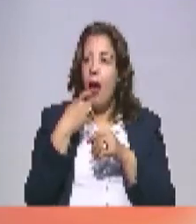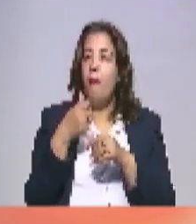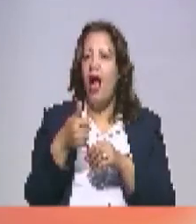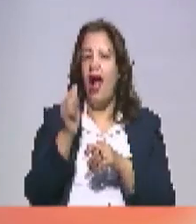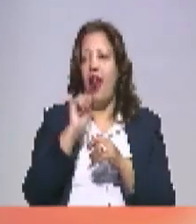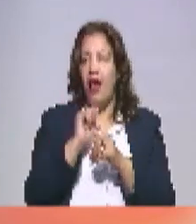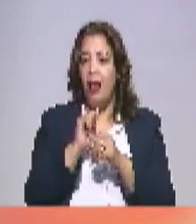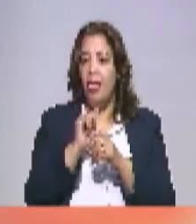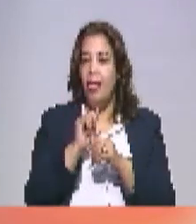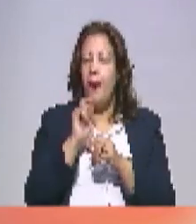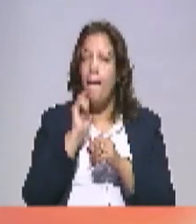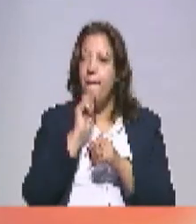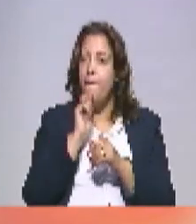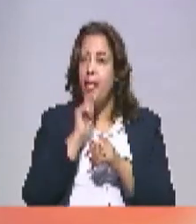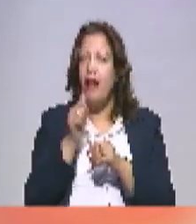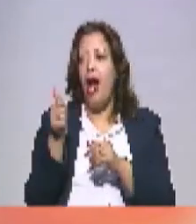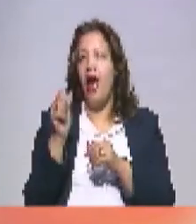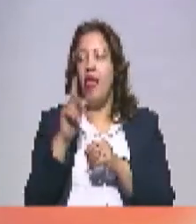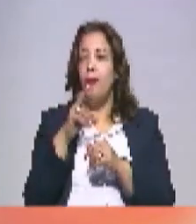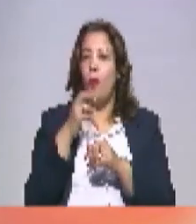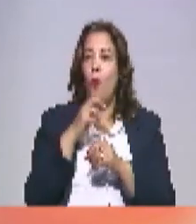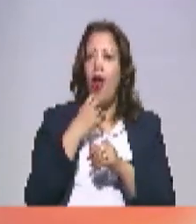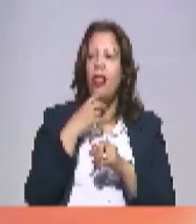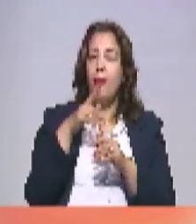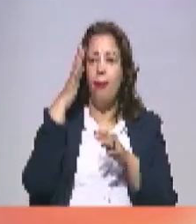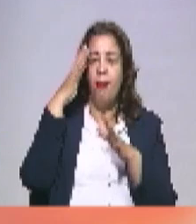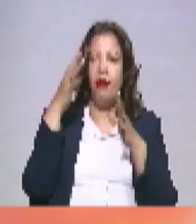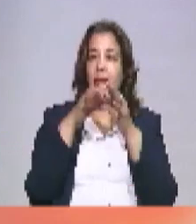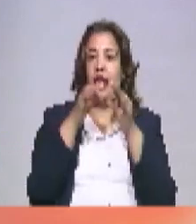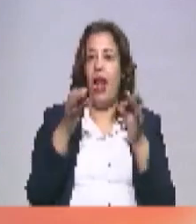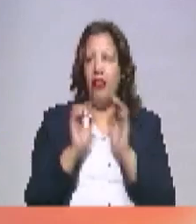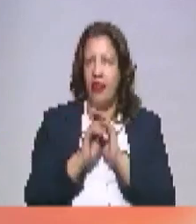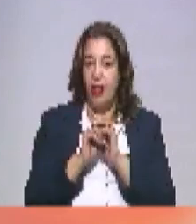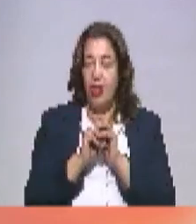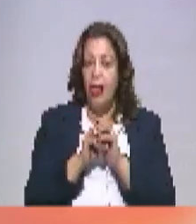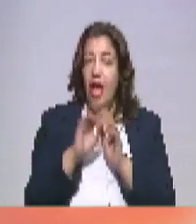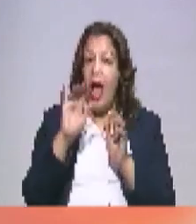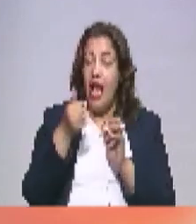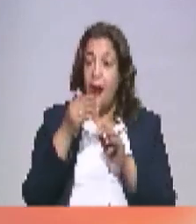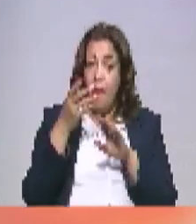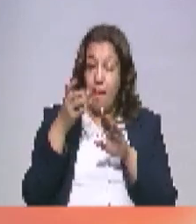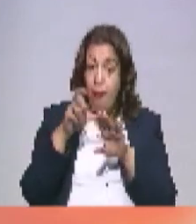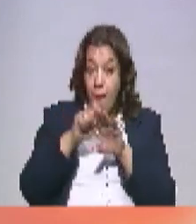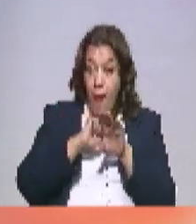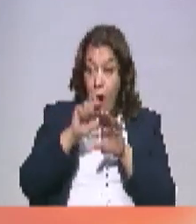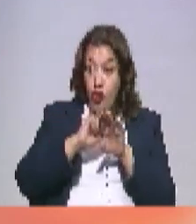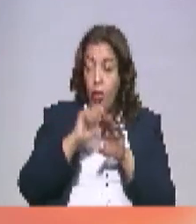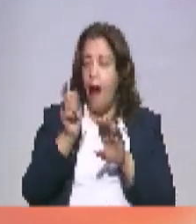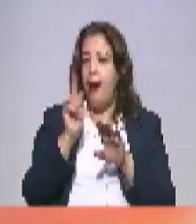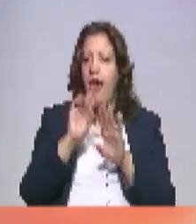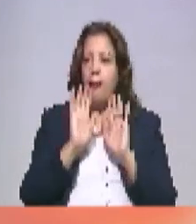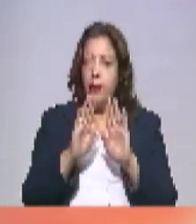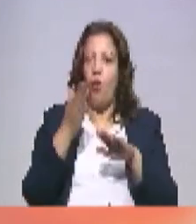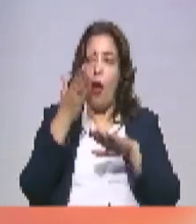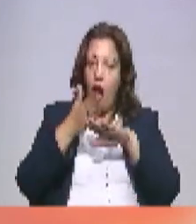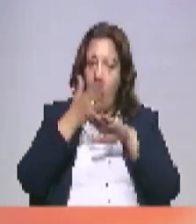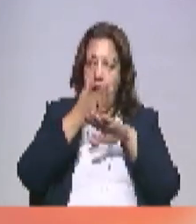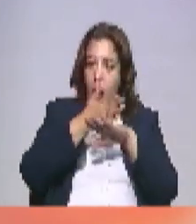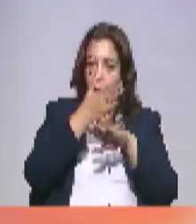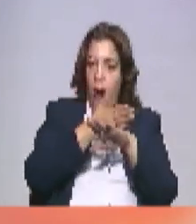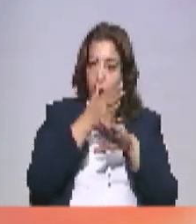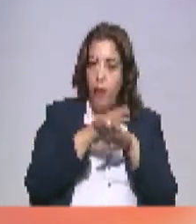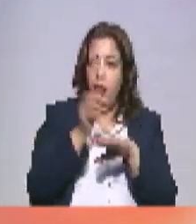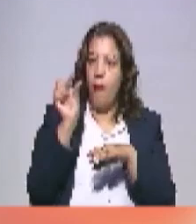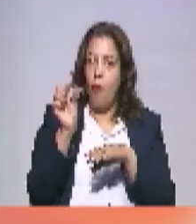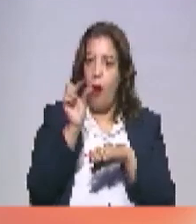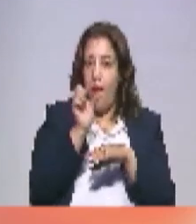هي بيبقى فيها بذر او ما فيهاش او قويه او يعني طريه. فانا مش بقشره، احنا هنقطعه كده ترانشات كده